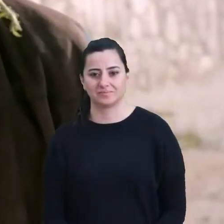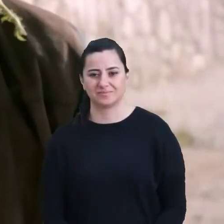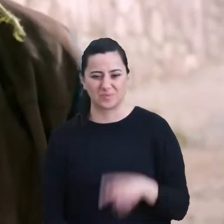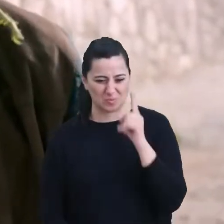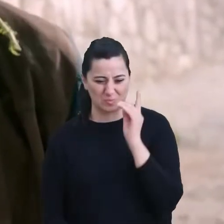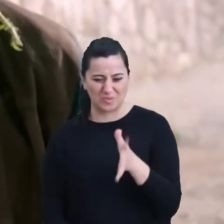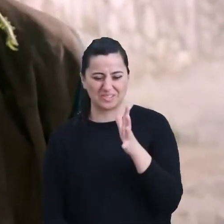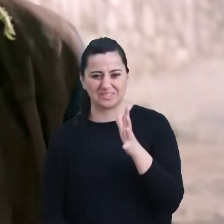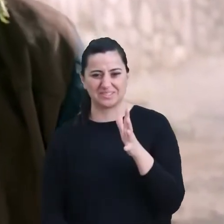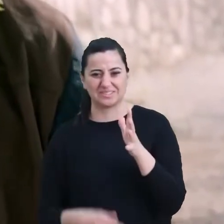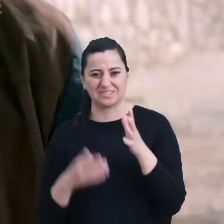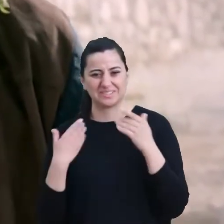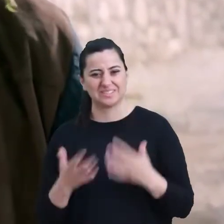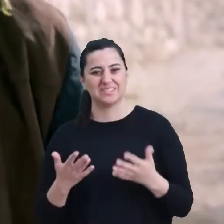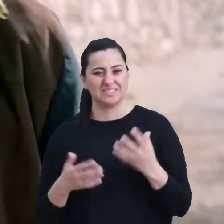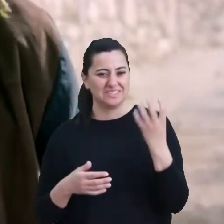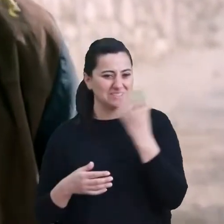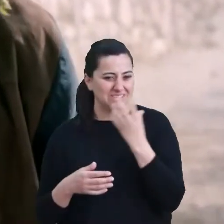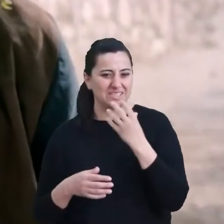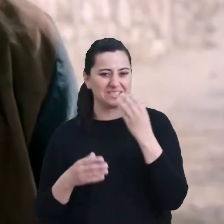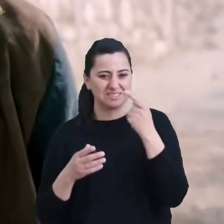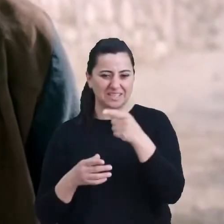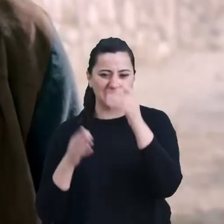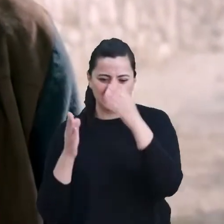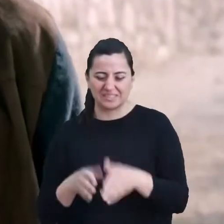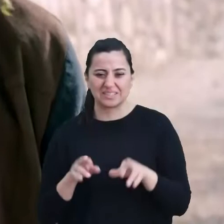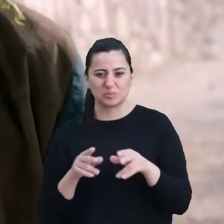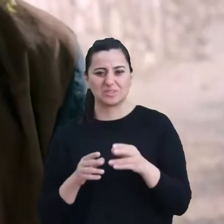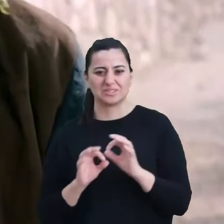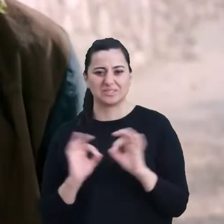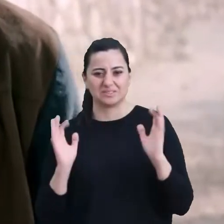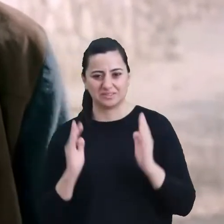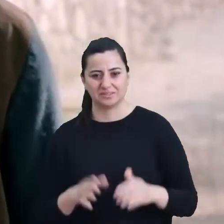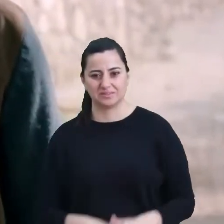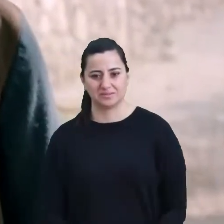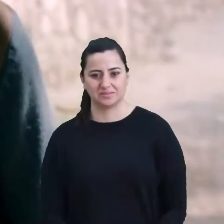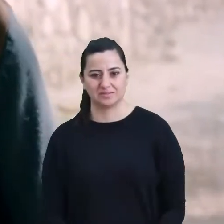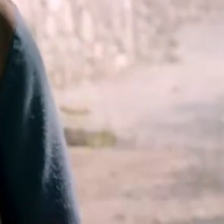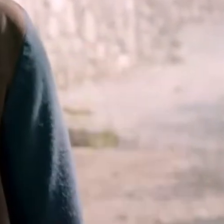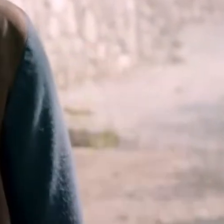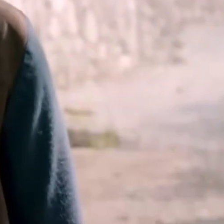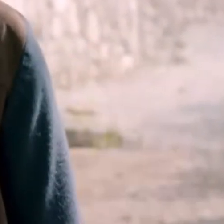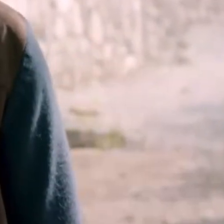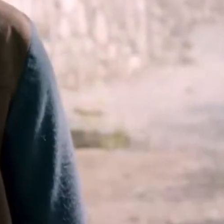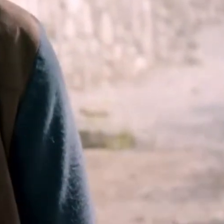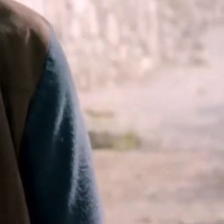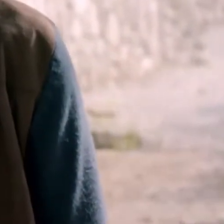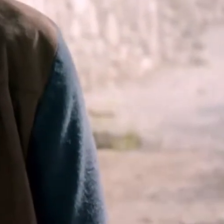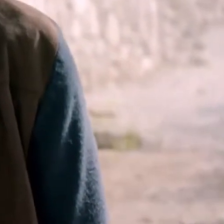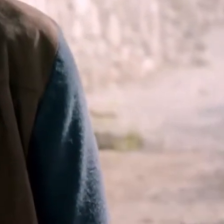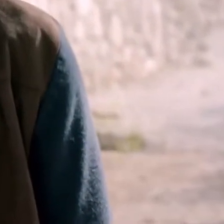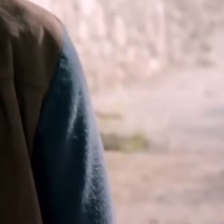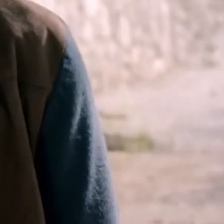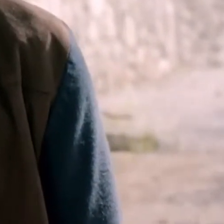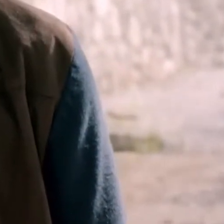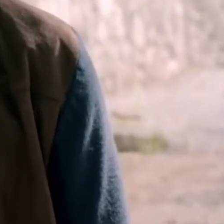Ulan biçimsiz. Şarkında senin gibi biçimsiz. Omzundaki papatya dalını fark etti. Beyaz çiçeğe bakıp